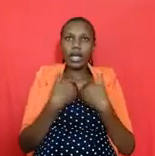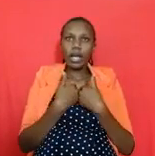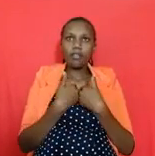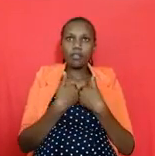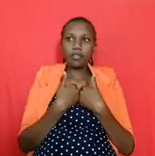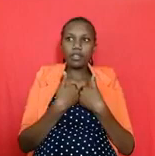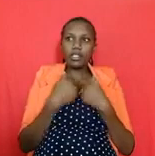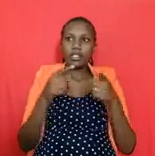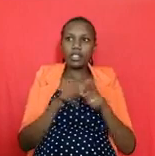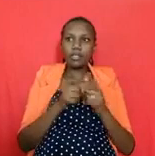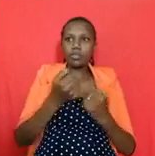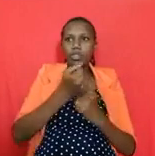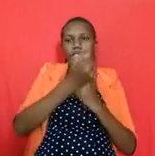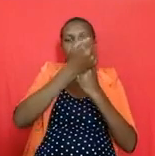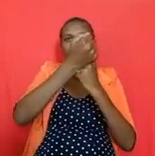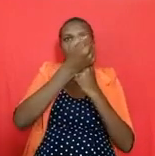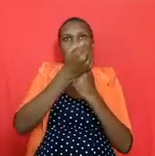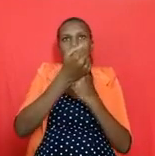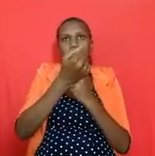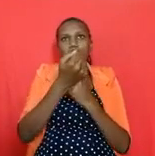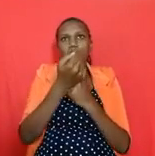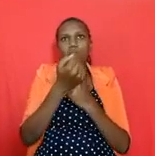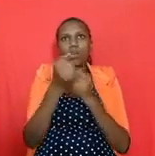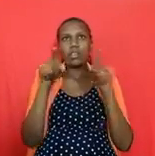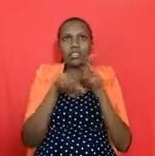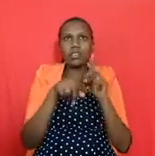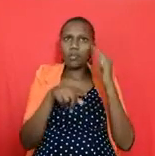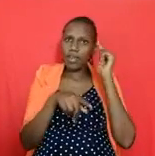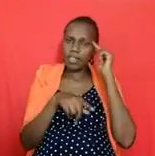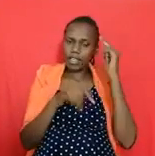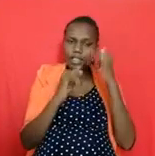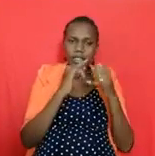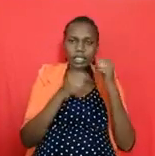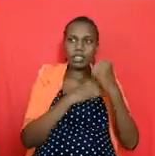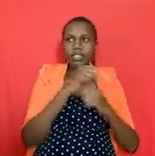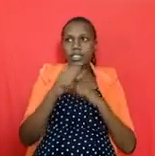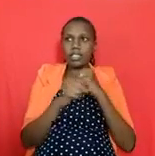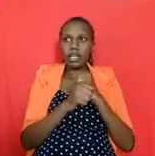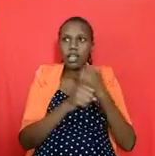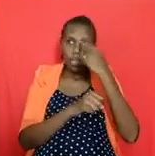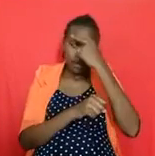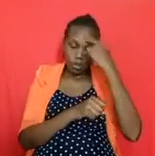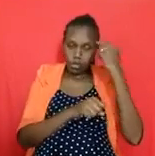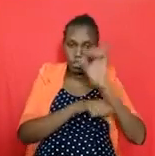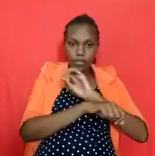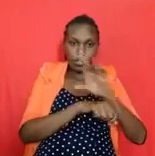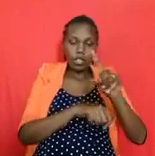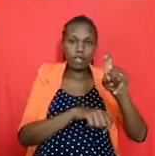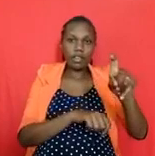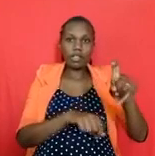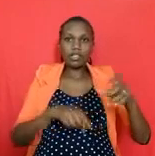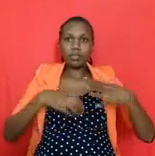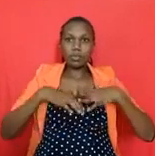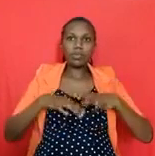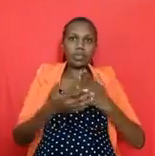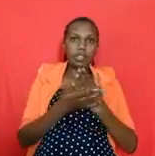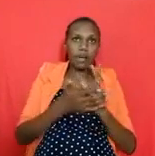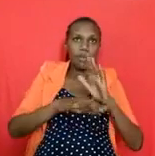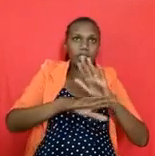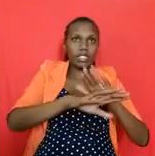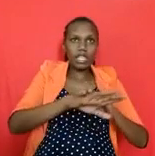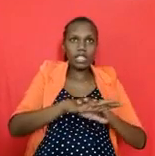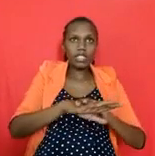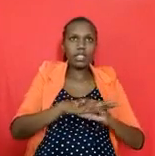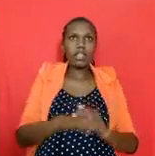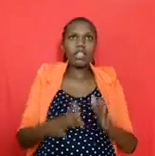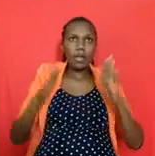nginya donations na ngwiciria mwaka uyu urathirire ni undu wa king'uki kiu kuri o andu marahutirio na njira